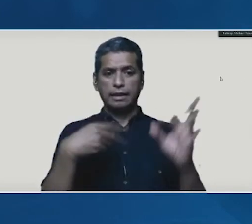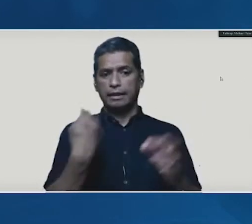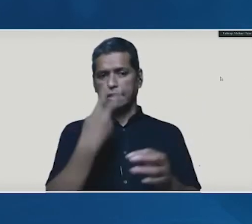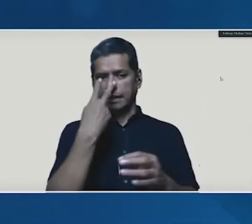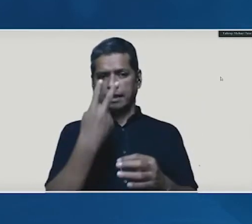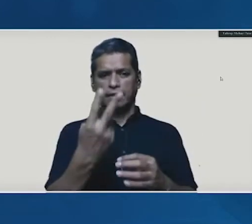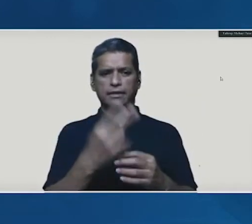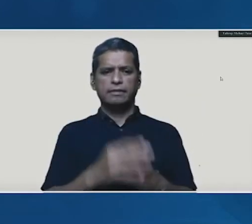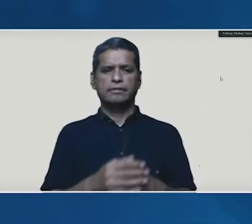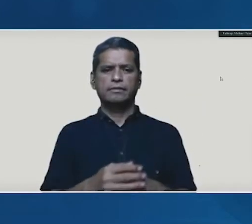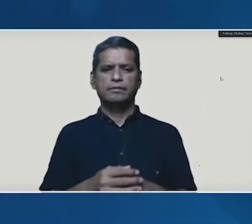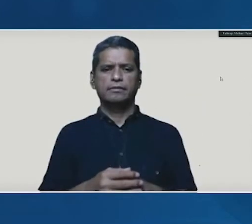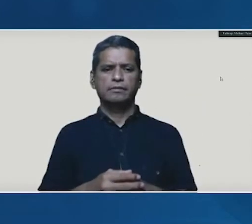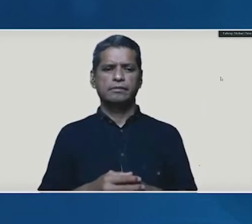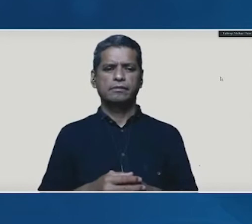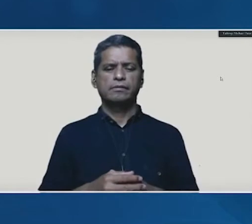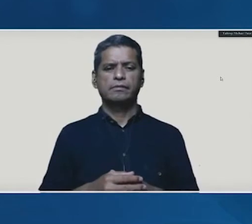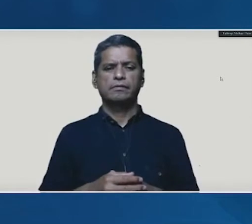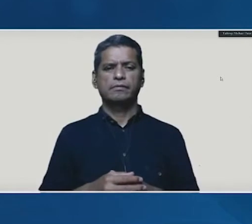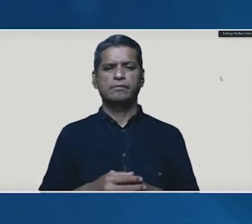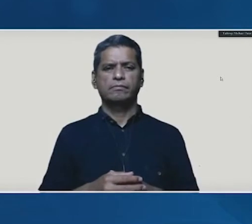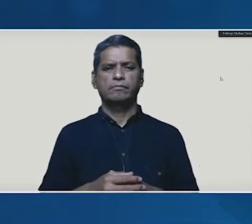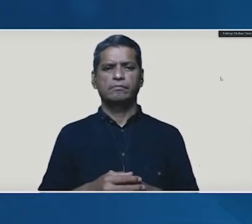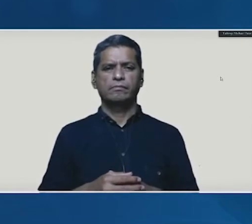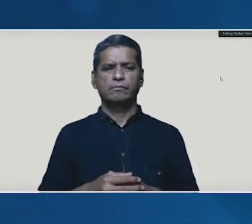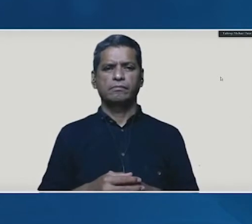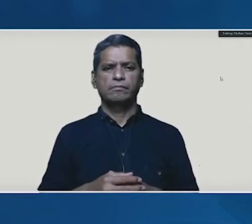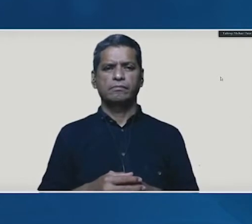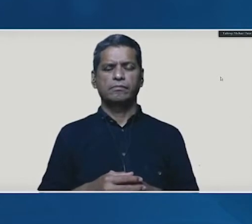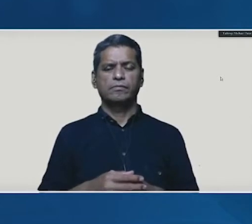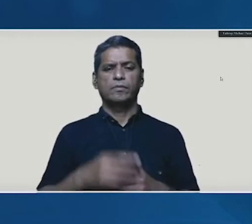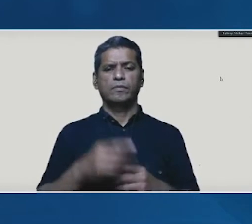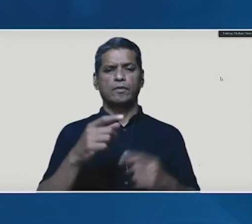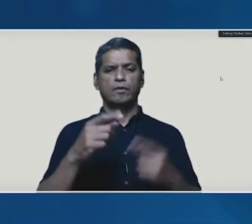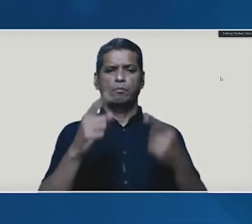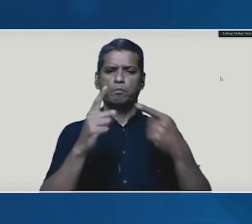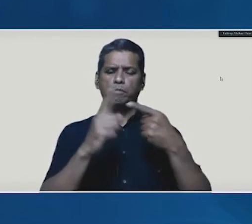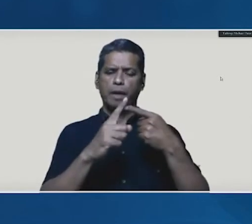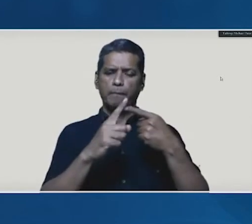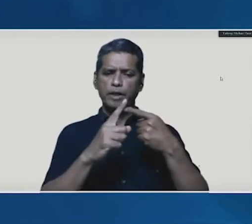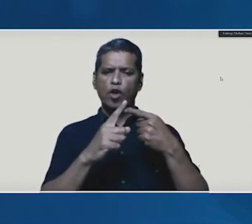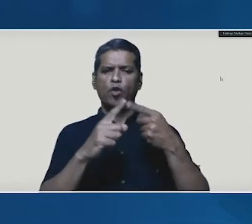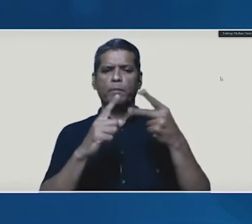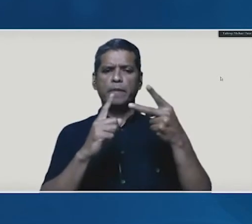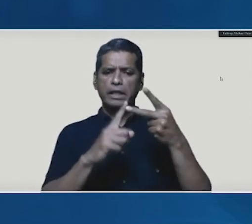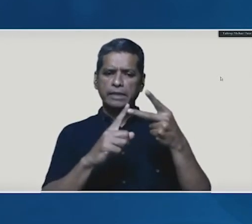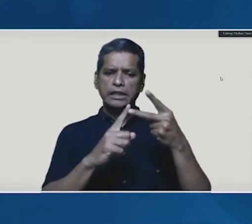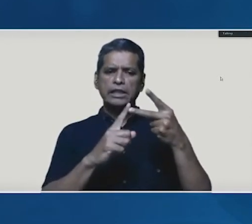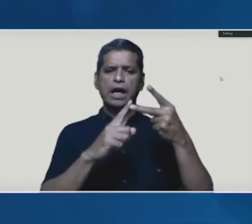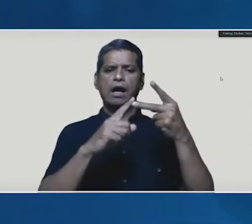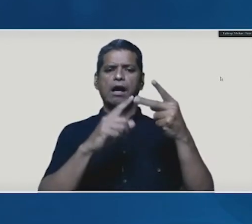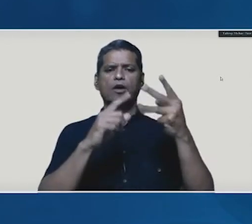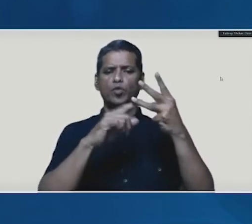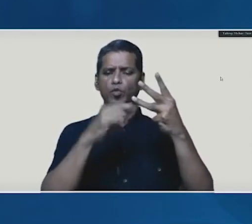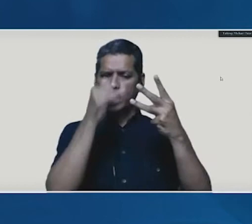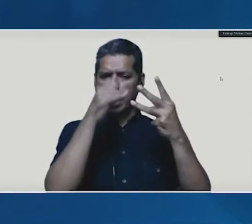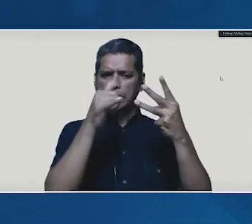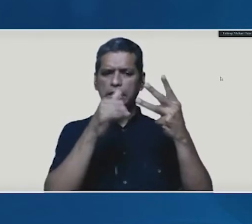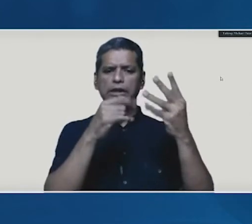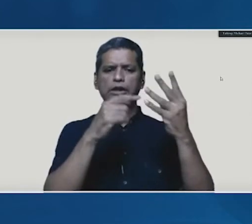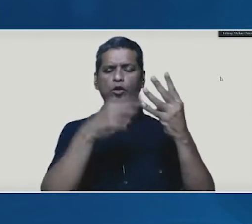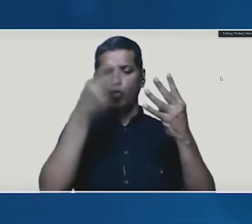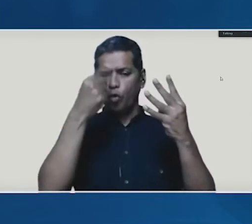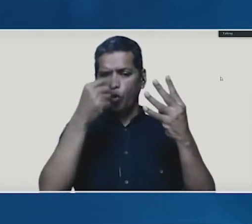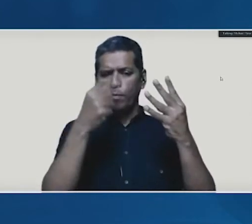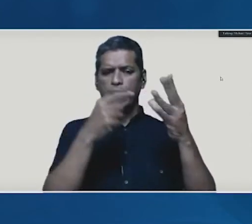susunan daripada mimpi nebukadnezar babilon Mega Persia Yunani Roma dan kerajaan yang